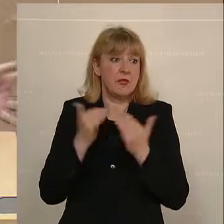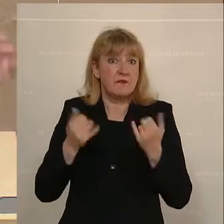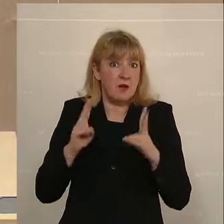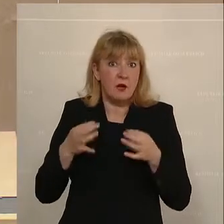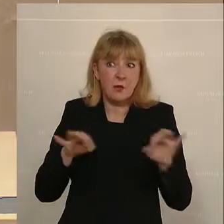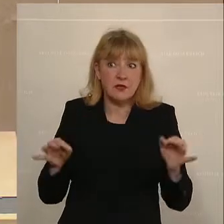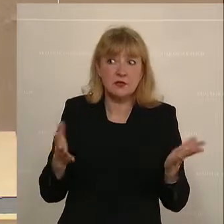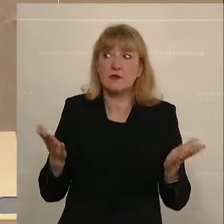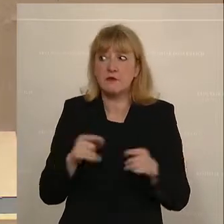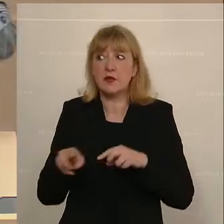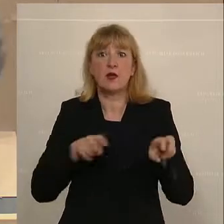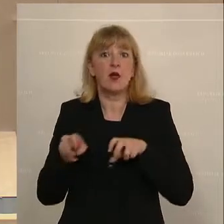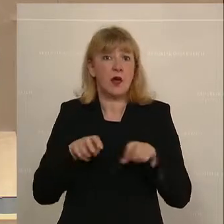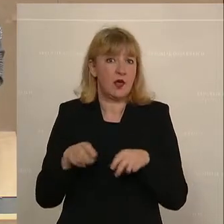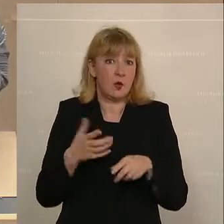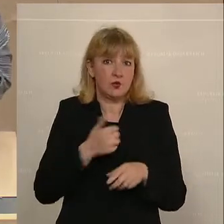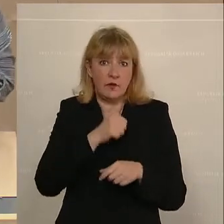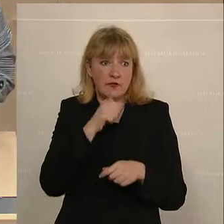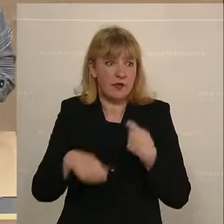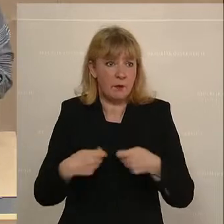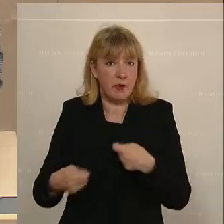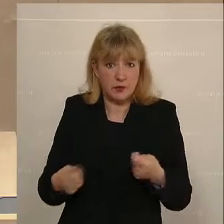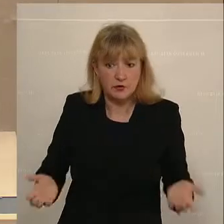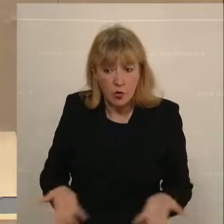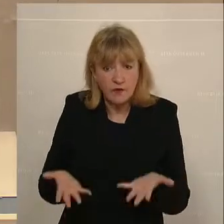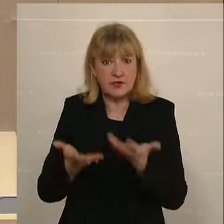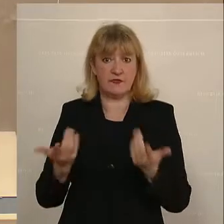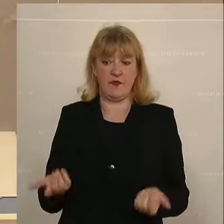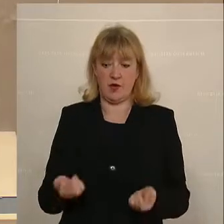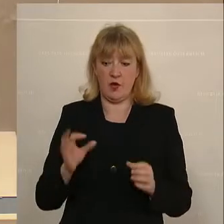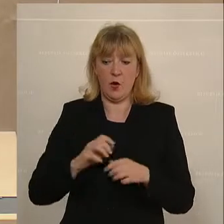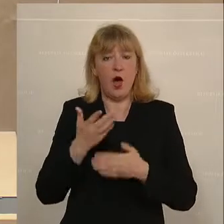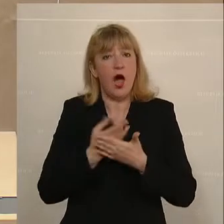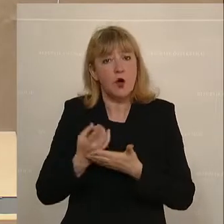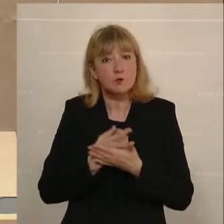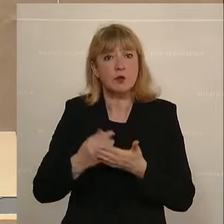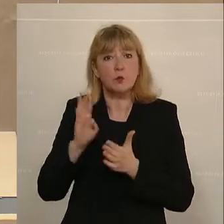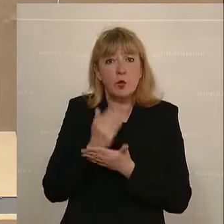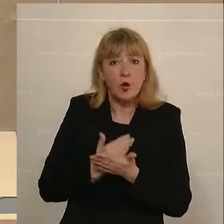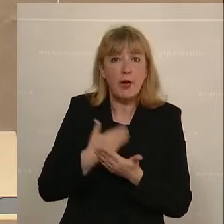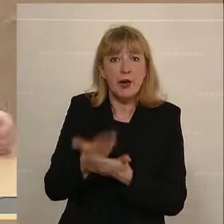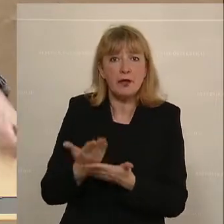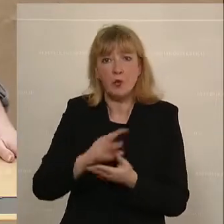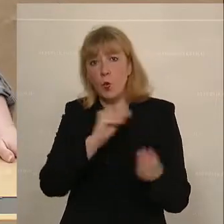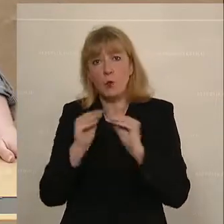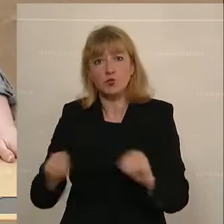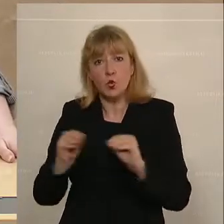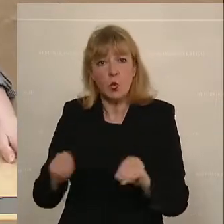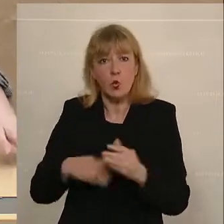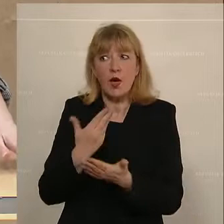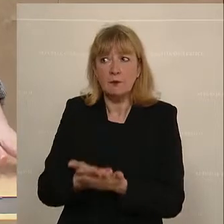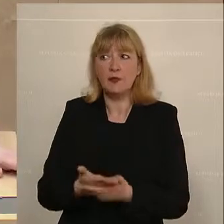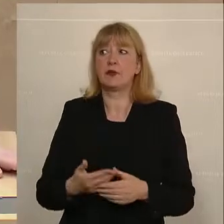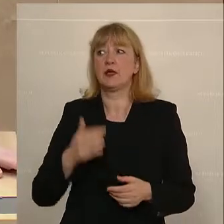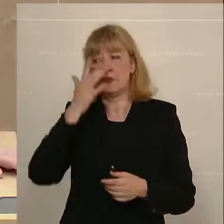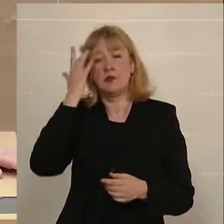Die Regierung hat es verabsäumt, Arbeitsmarktoffensiven zu starten, Ausbildungsprogramme anzubieten, Umschulungen umzubieten und